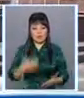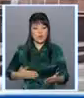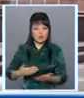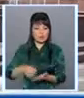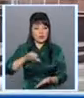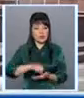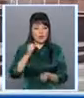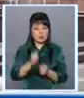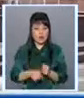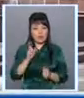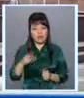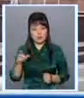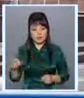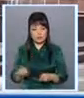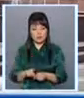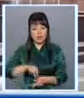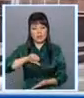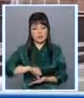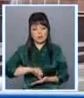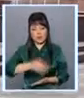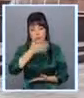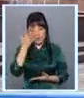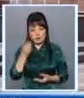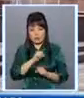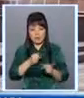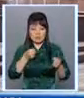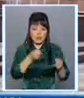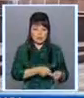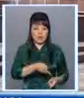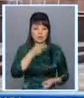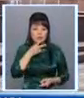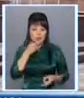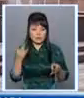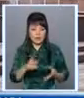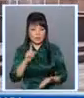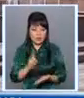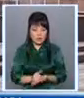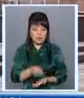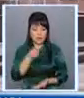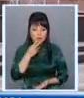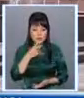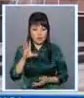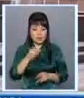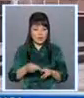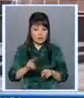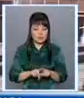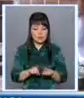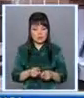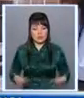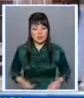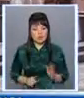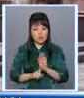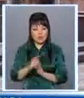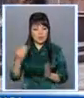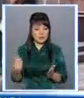себебі әрбір адам өзінің ұмытылысымен темекі тастауға талпынса, ол бәріне де жетеді. Бұл ұйымның мақсаты